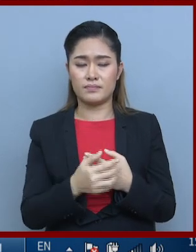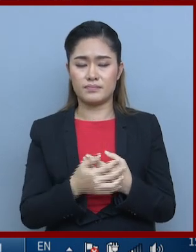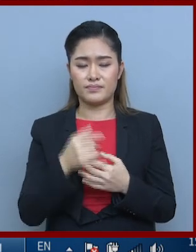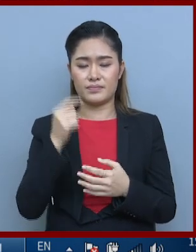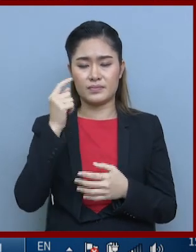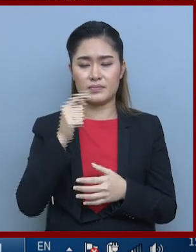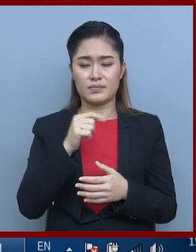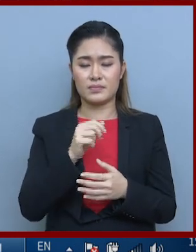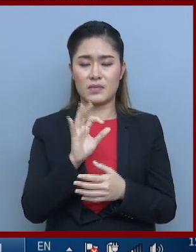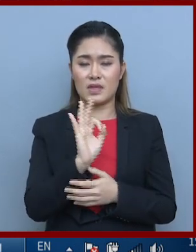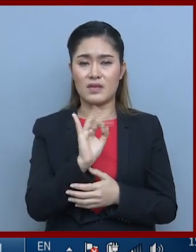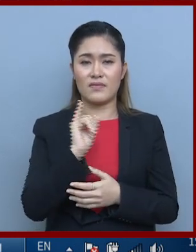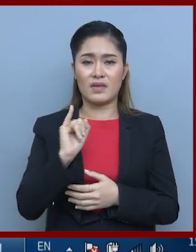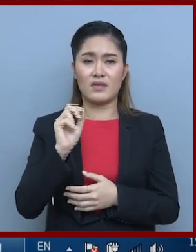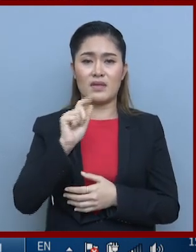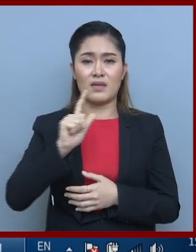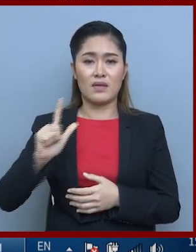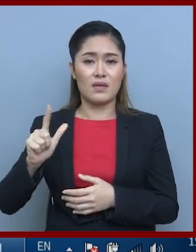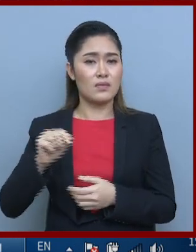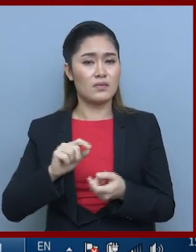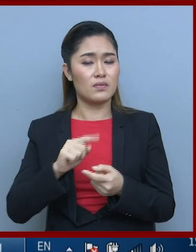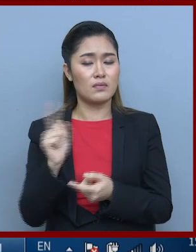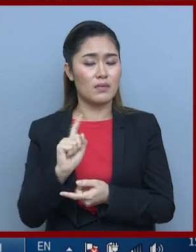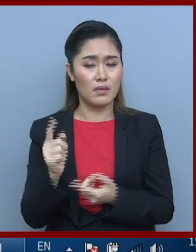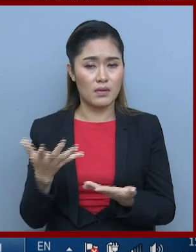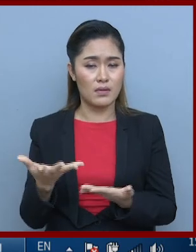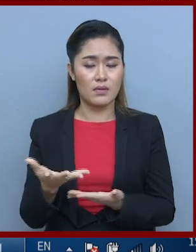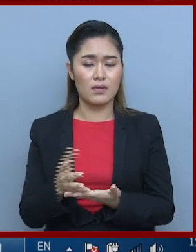dot fill colorก็ต้องเป็นอะไร